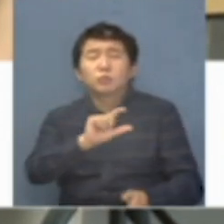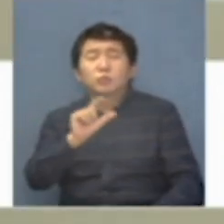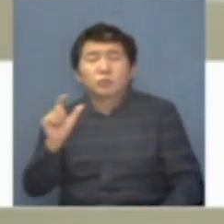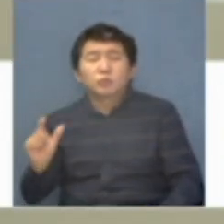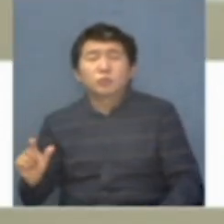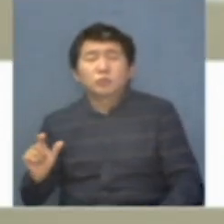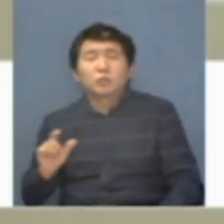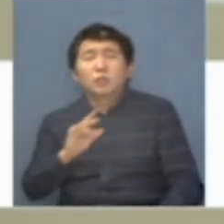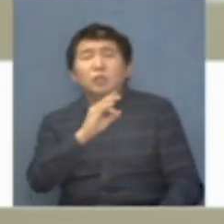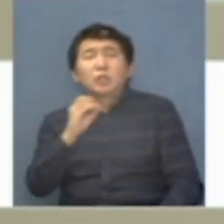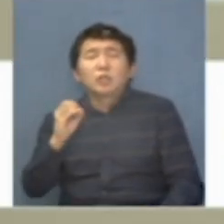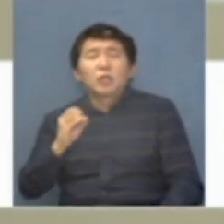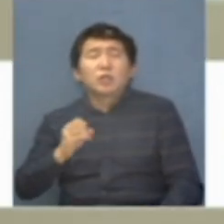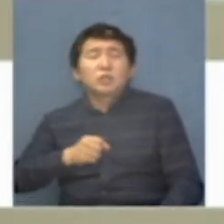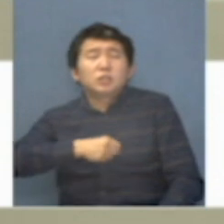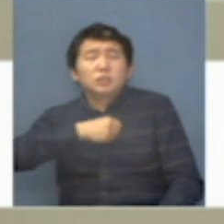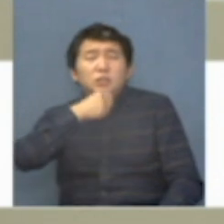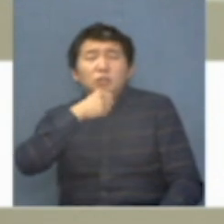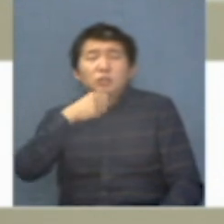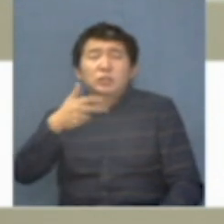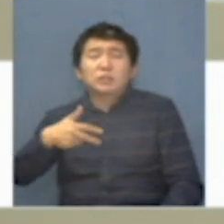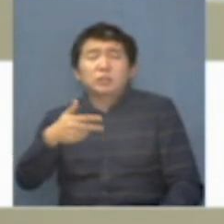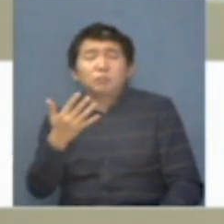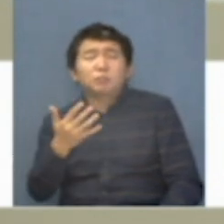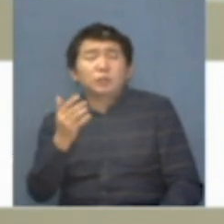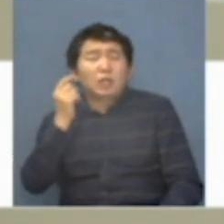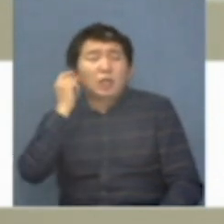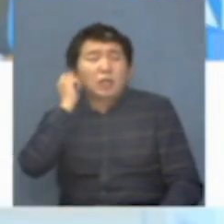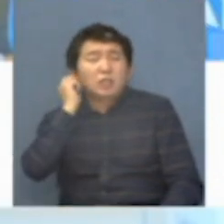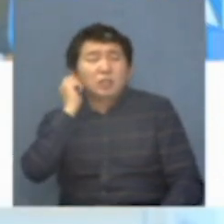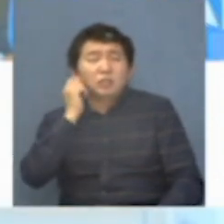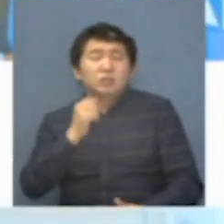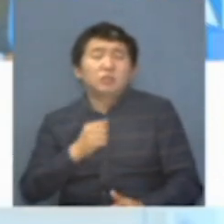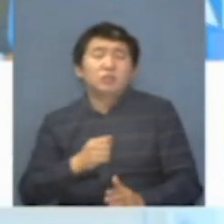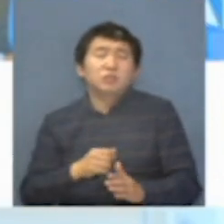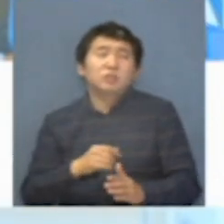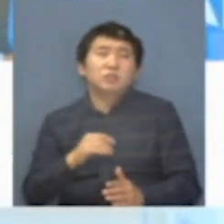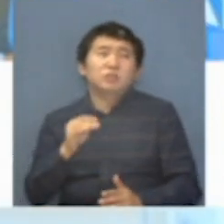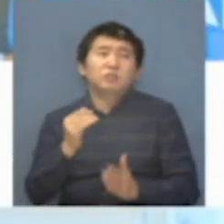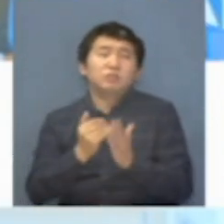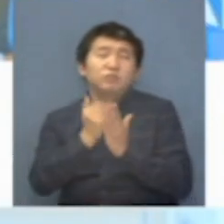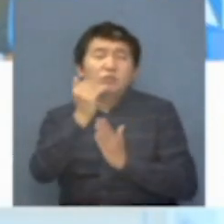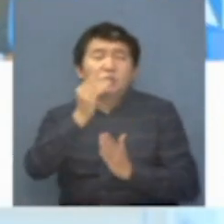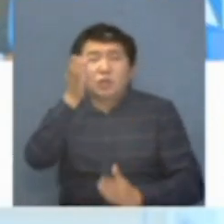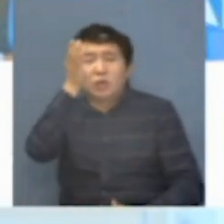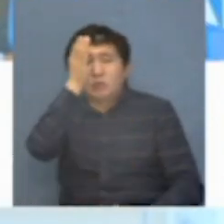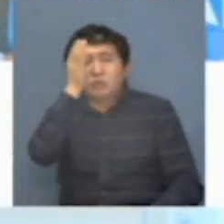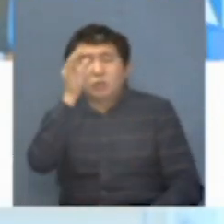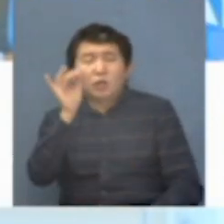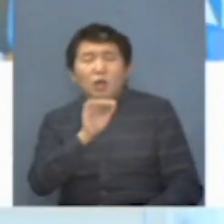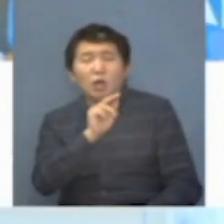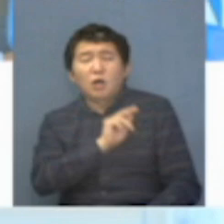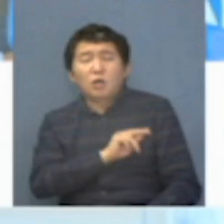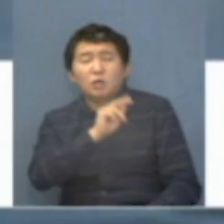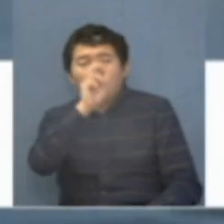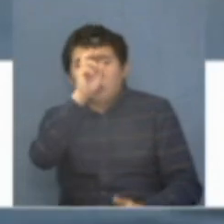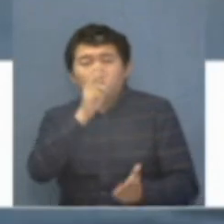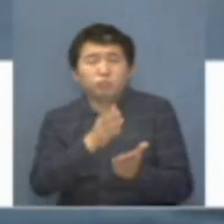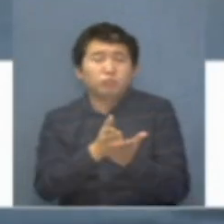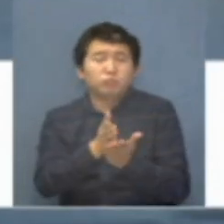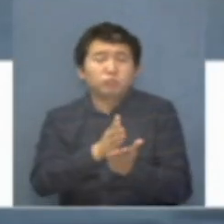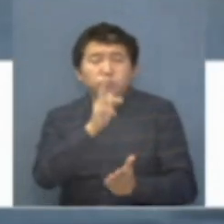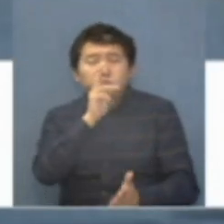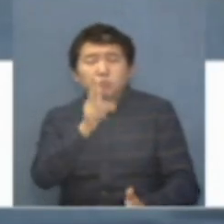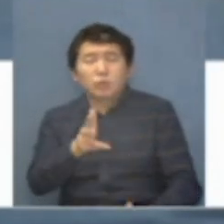страны не старше 35 лет, имеющие высшее образование и стаж работы не менее 3 лет. В отборе в кадровый резерв по